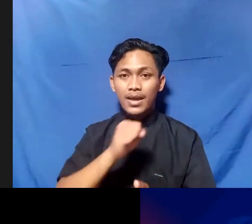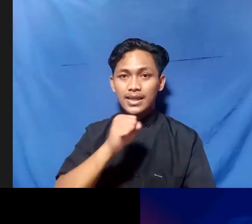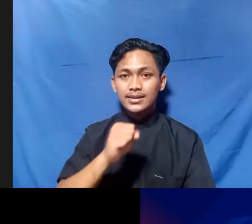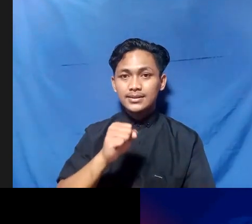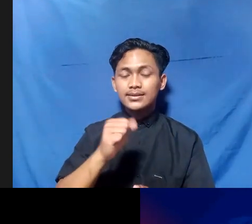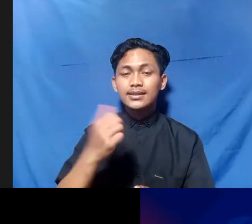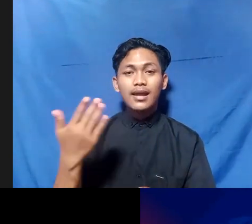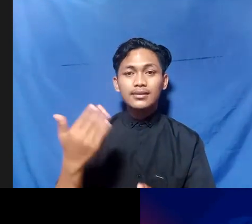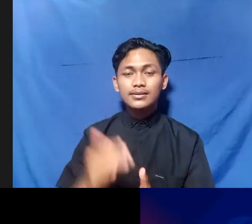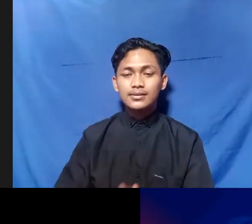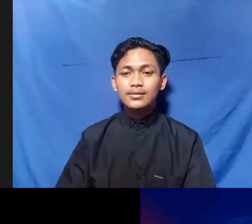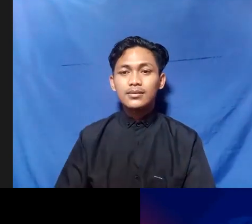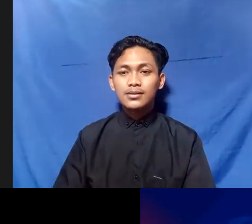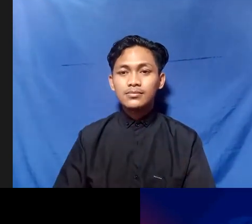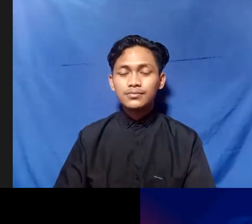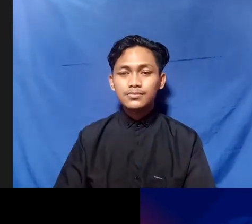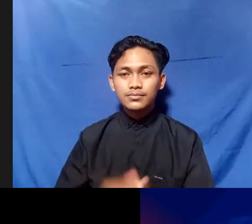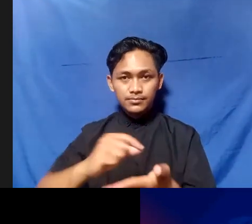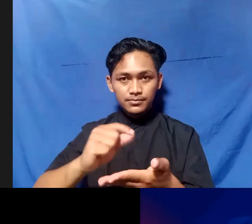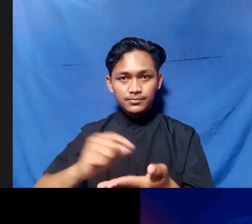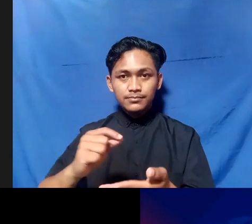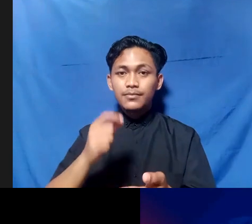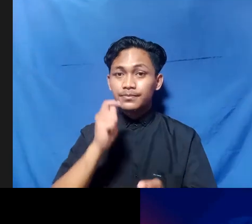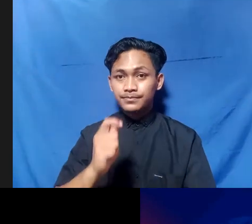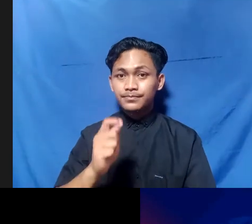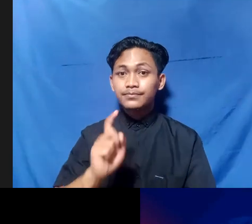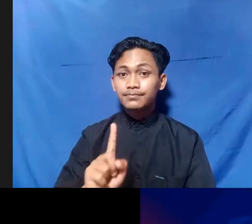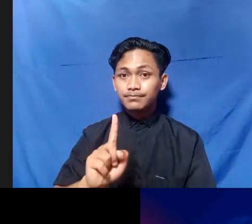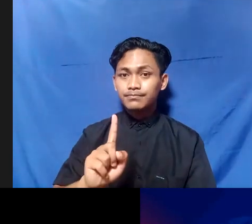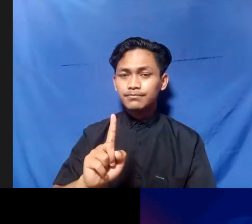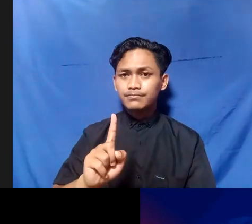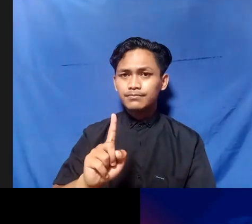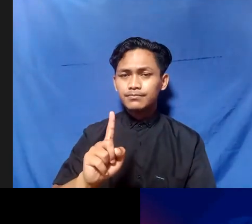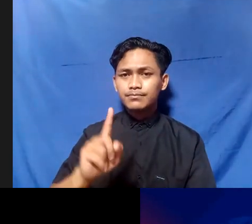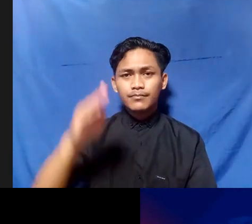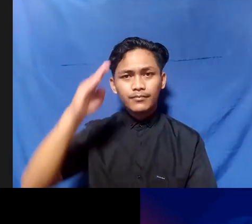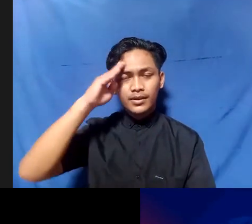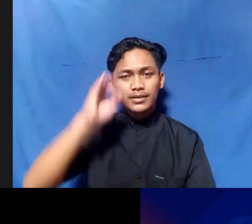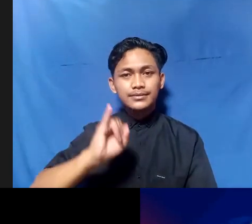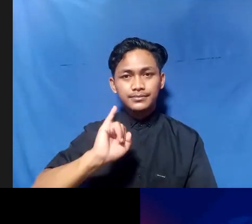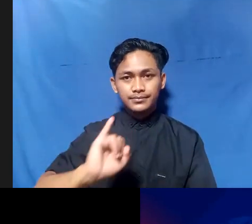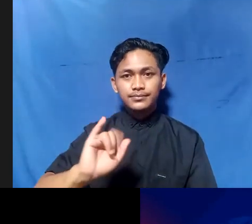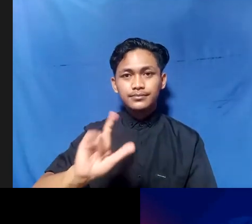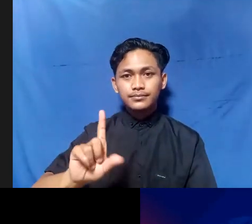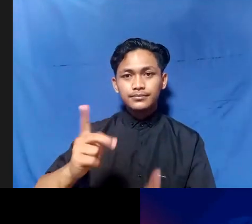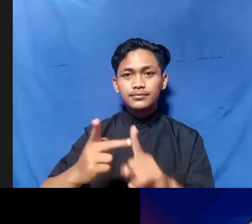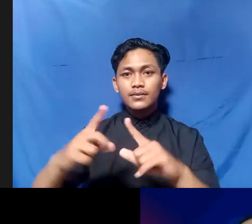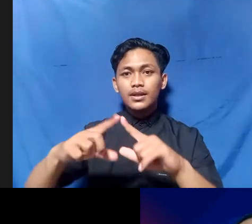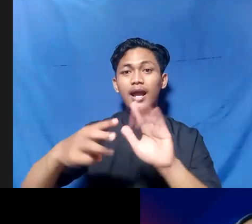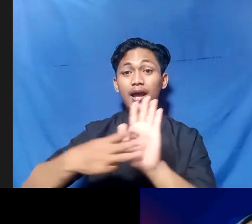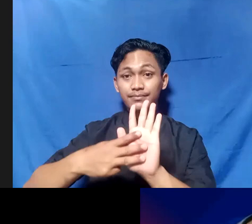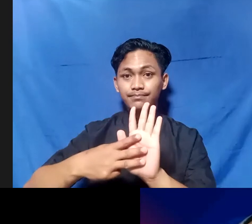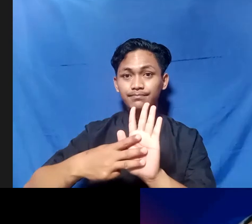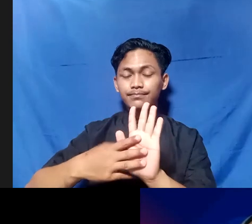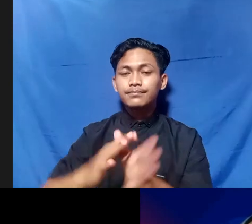sudah resent saya bacakan dulu untuk penanya pertama dari Mas Ilham Syafi'i ini pertanyaannya izin